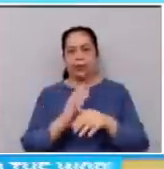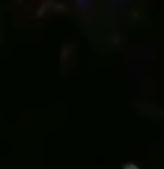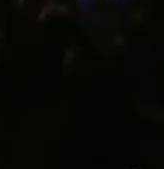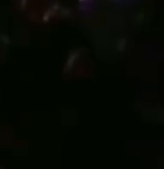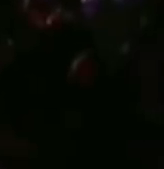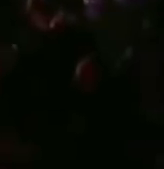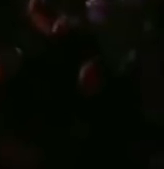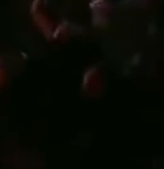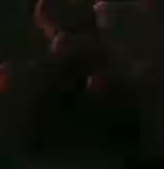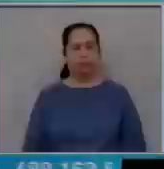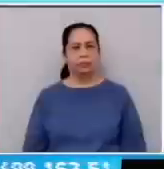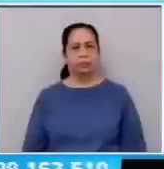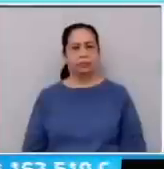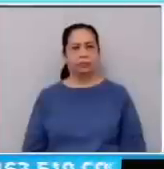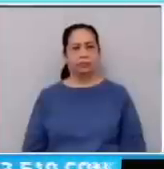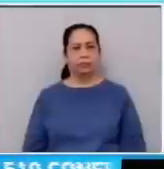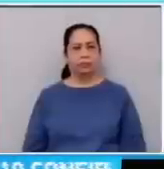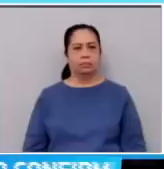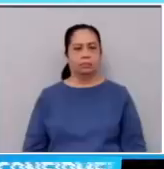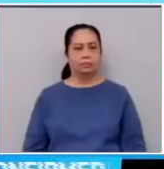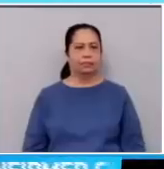Andal.